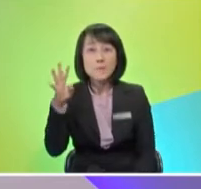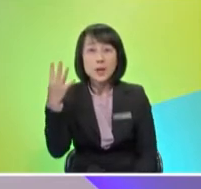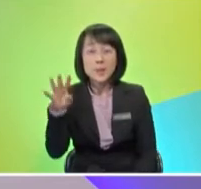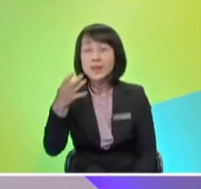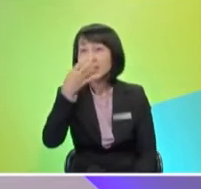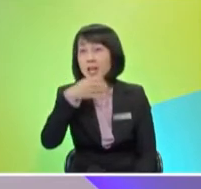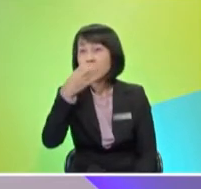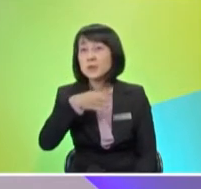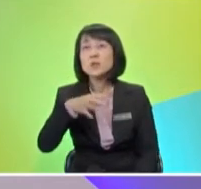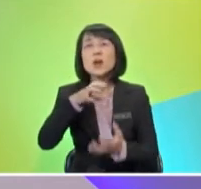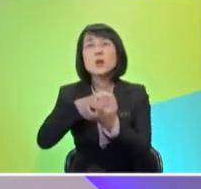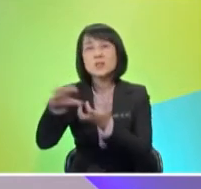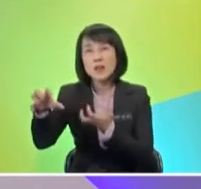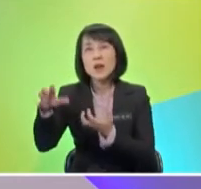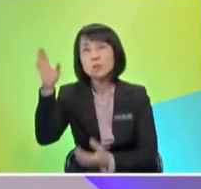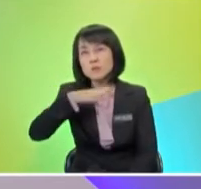Apple yang busuk